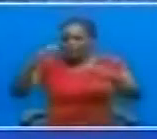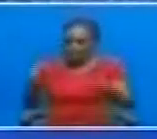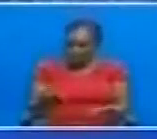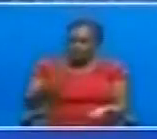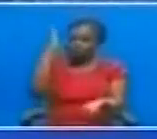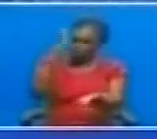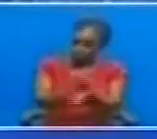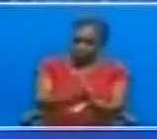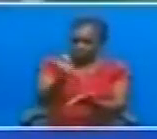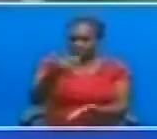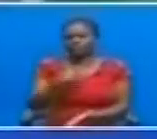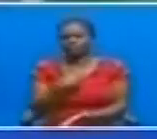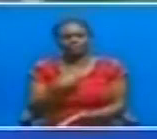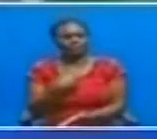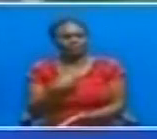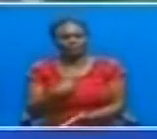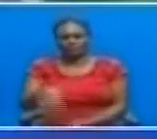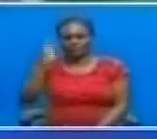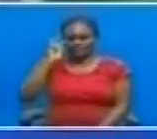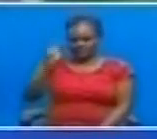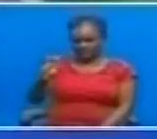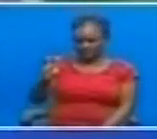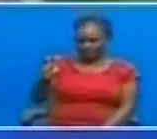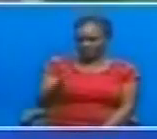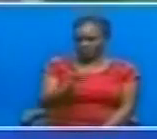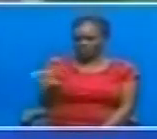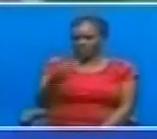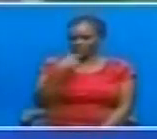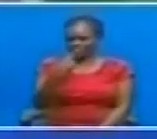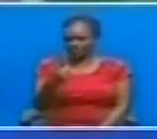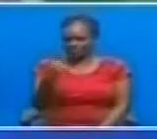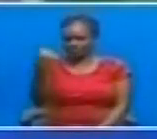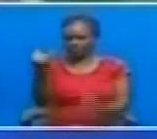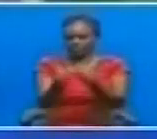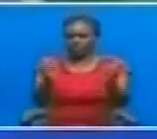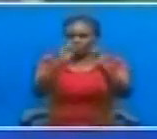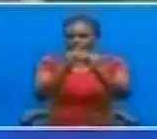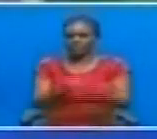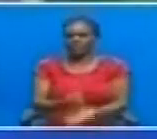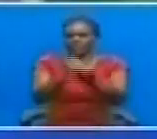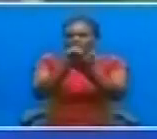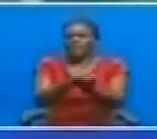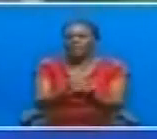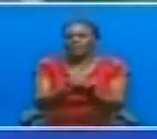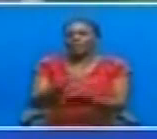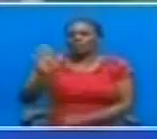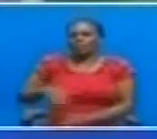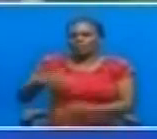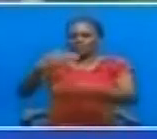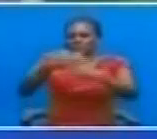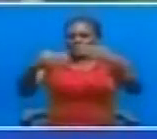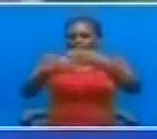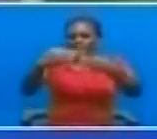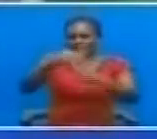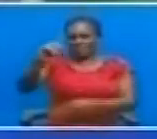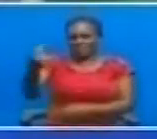la kutegemewa? Tuliona akisema taasisi moja ya kuwasaidia kina mama itajengwa nchini Kenya. Sasa